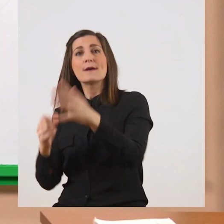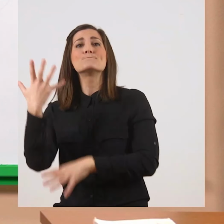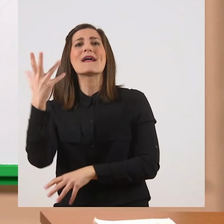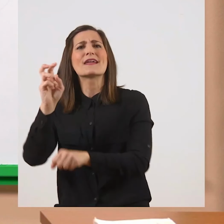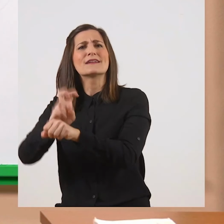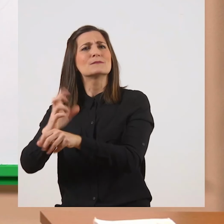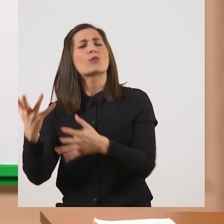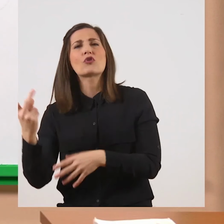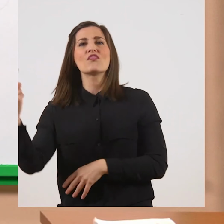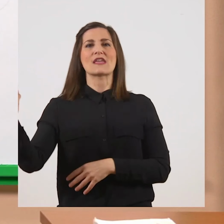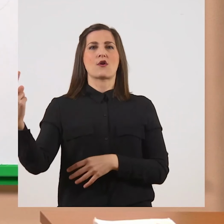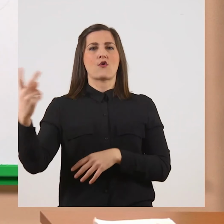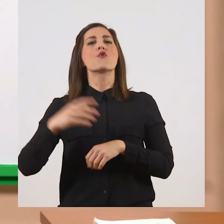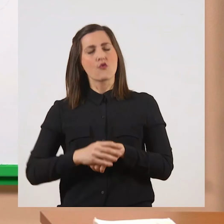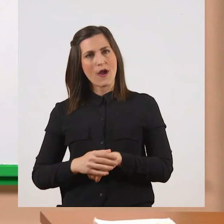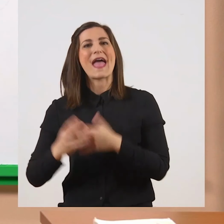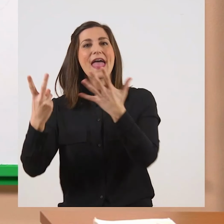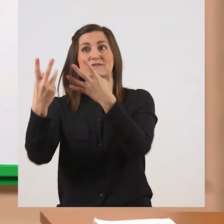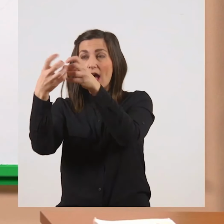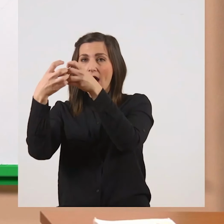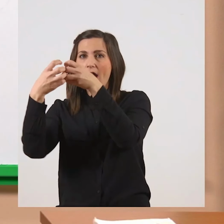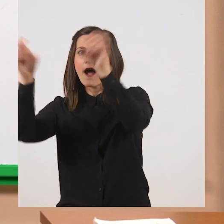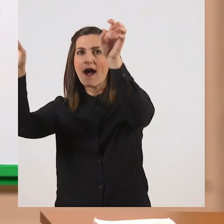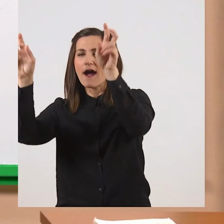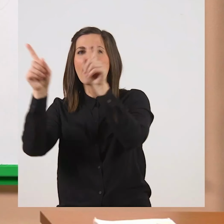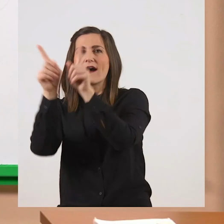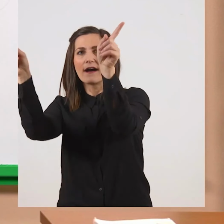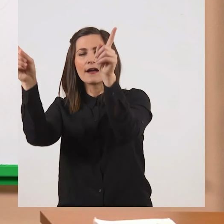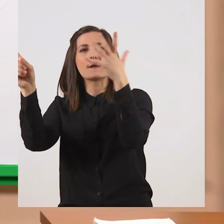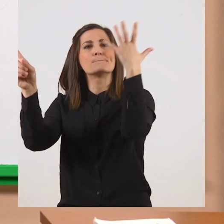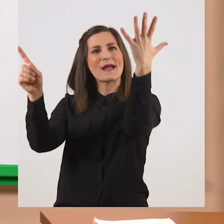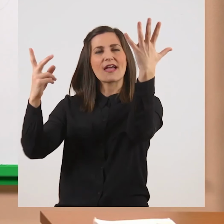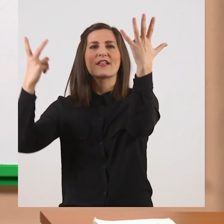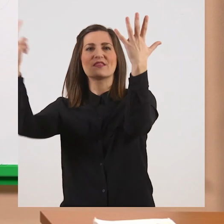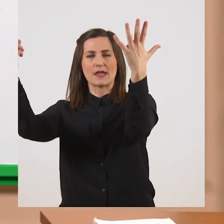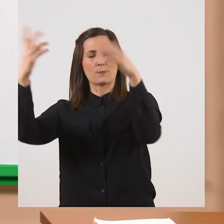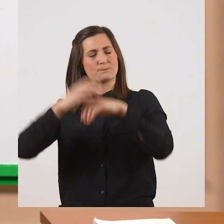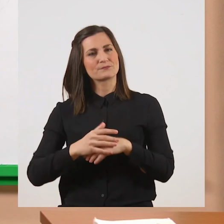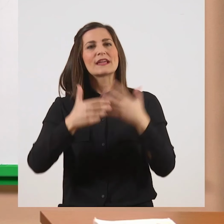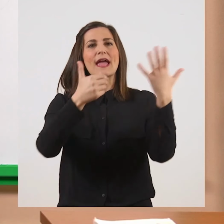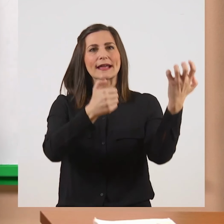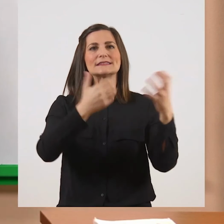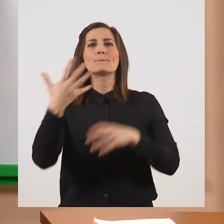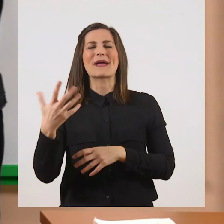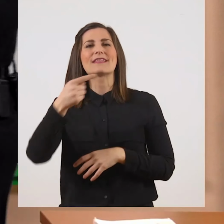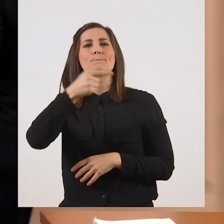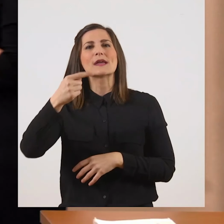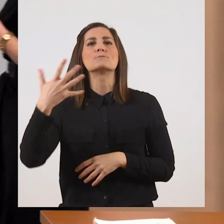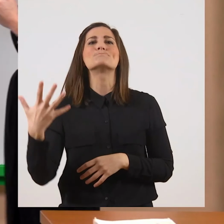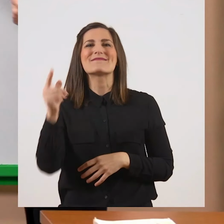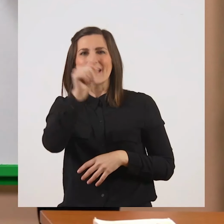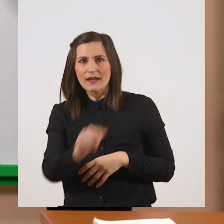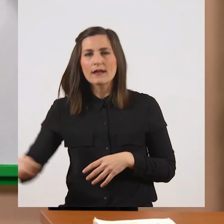πολύ ωραία. 5 και 2. Και γράφω κάπως αλλιώς, 65 μείον 5, το